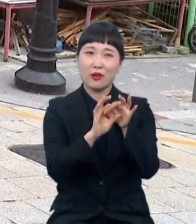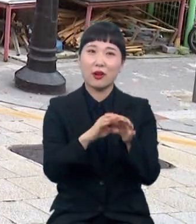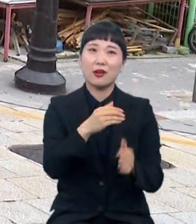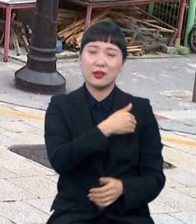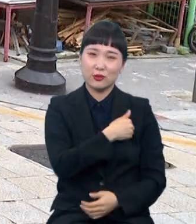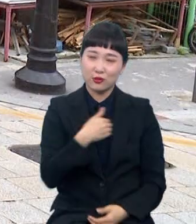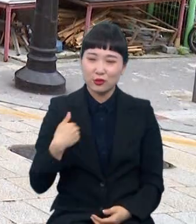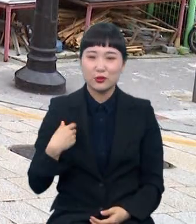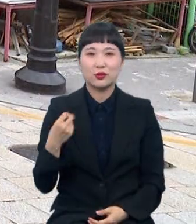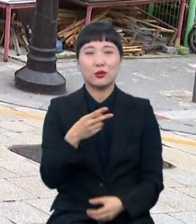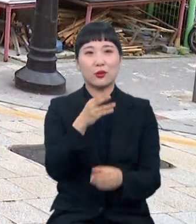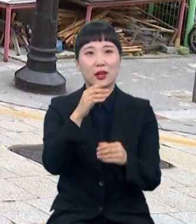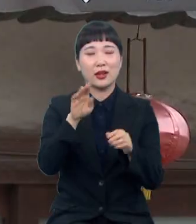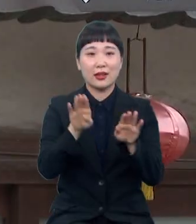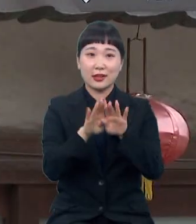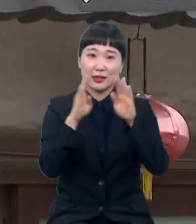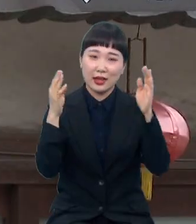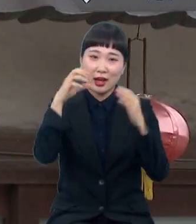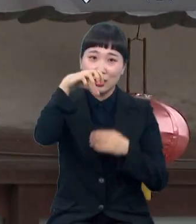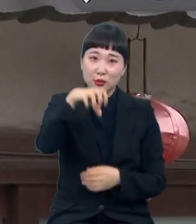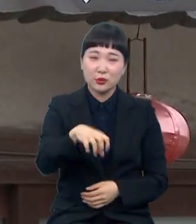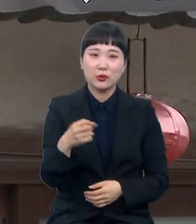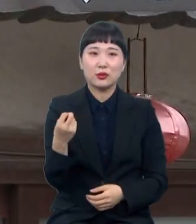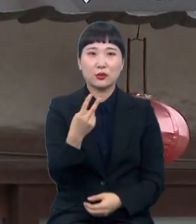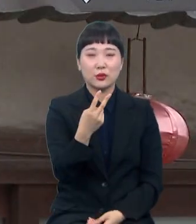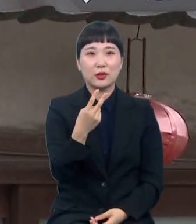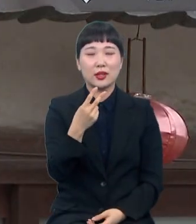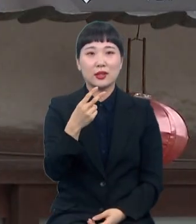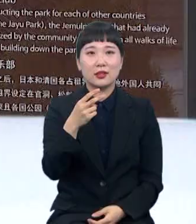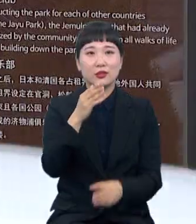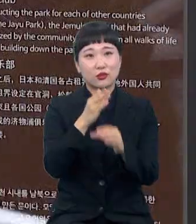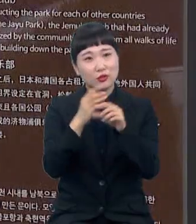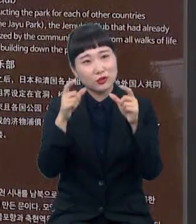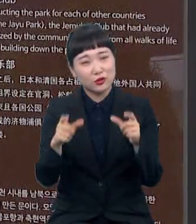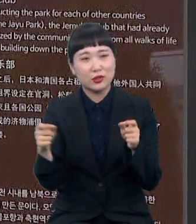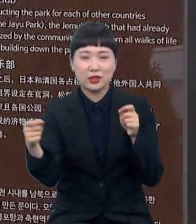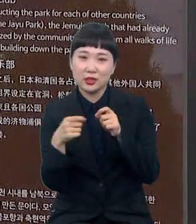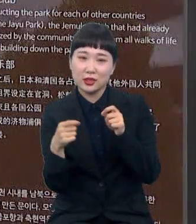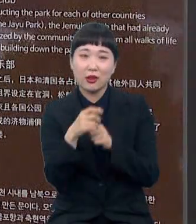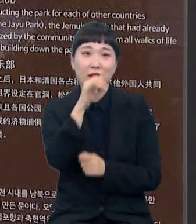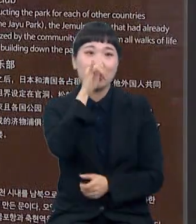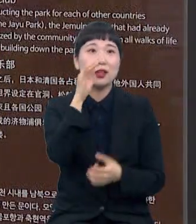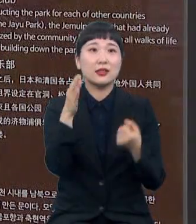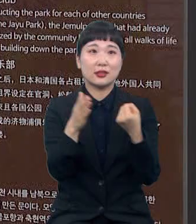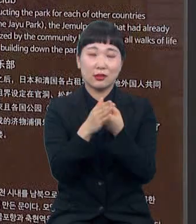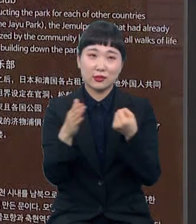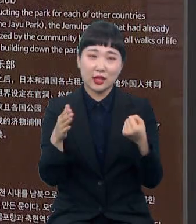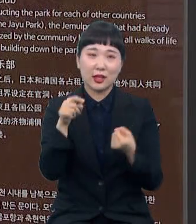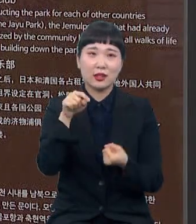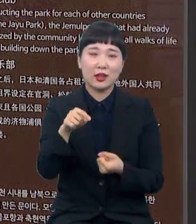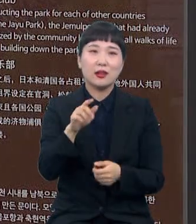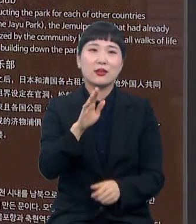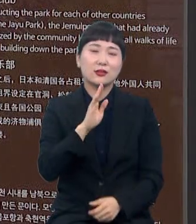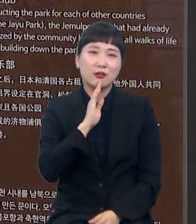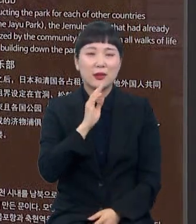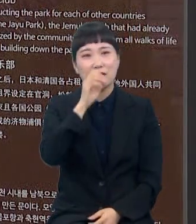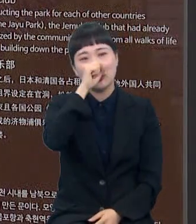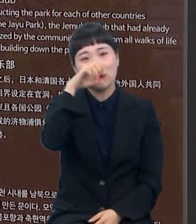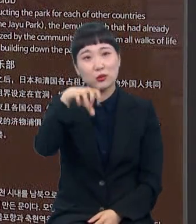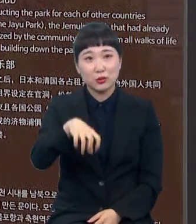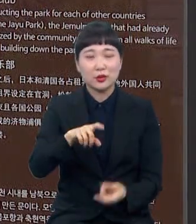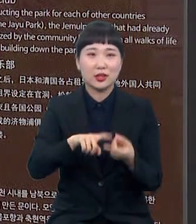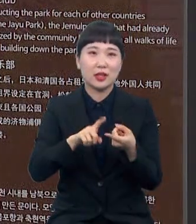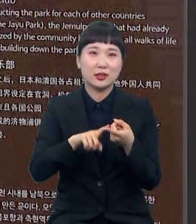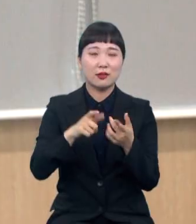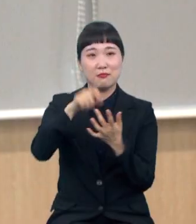송도 같은 촬영 인프라, 서울 상암, 고향 일산과의 근거리를 부지의 강점으로 꼽았습니다.